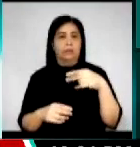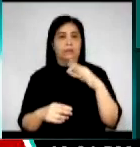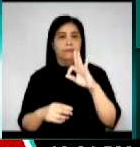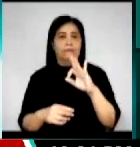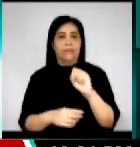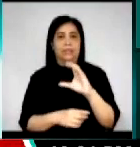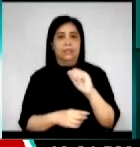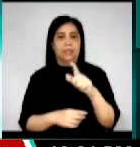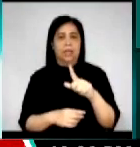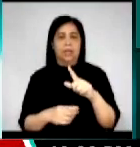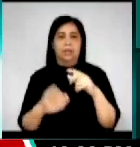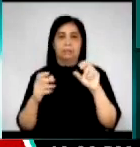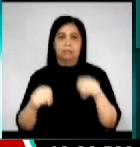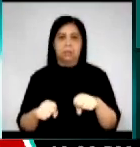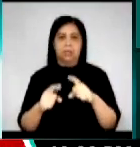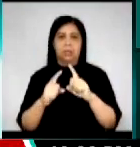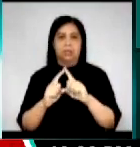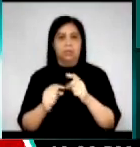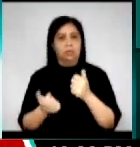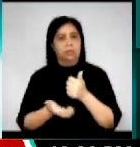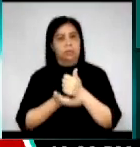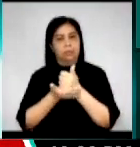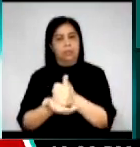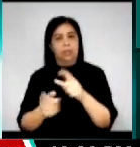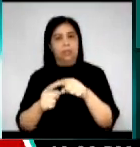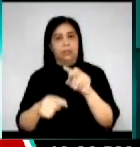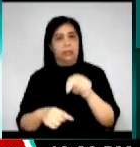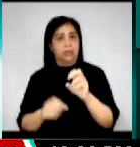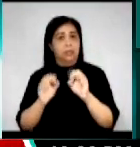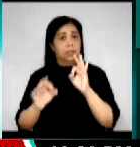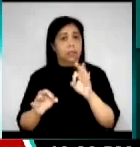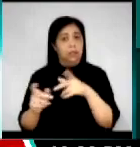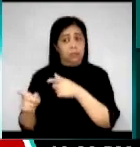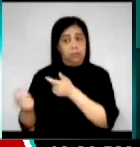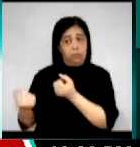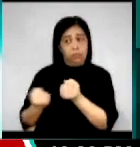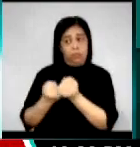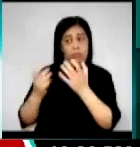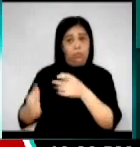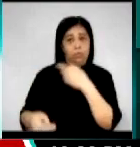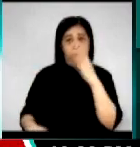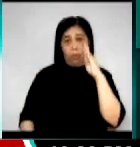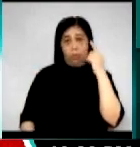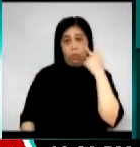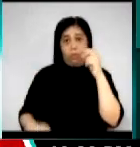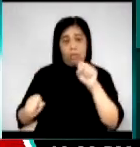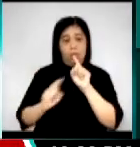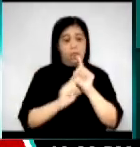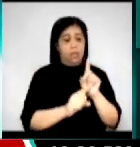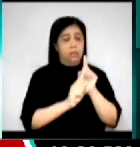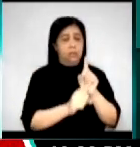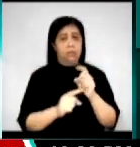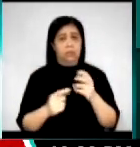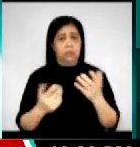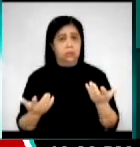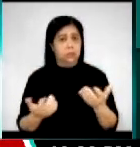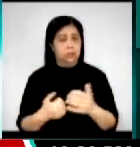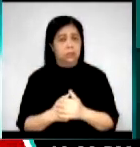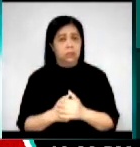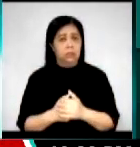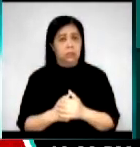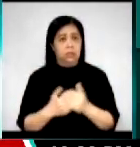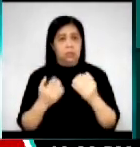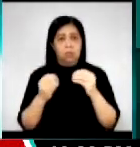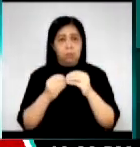government to respond to its needs. If the good sponsor can answer the questions in a more